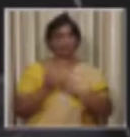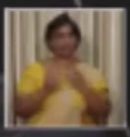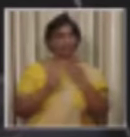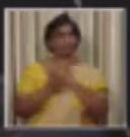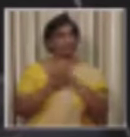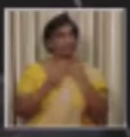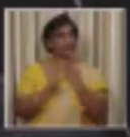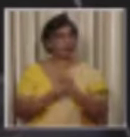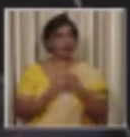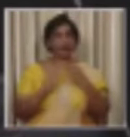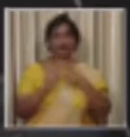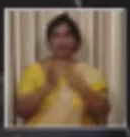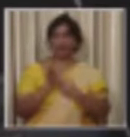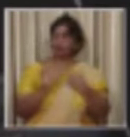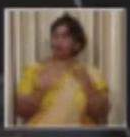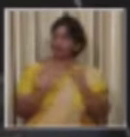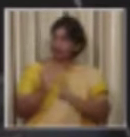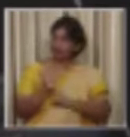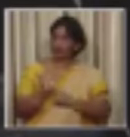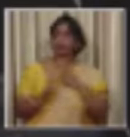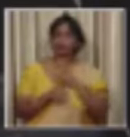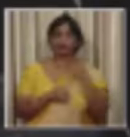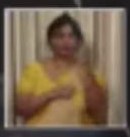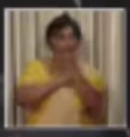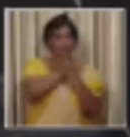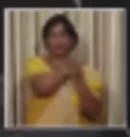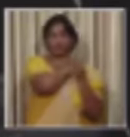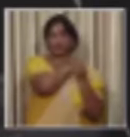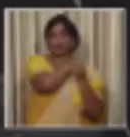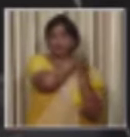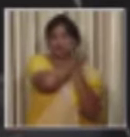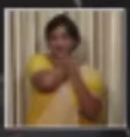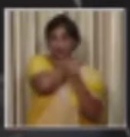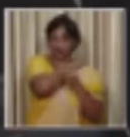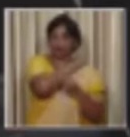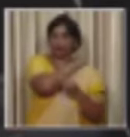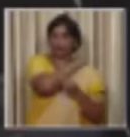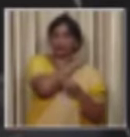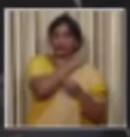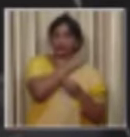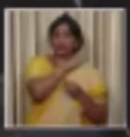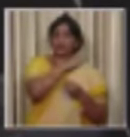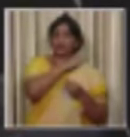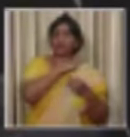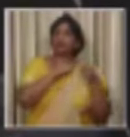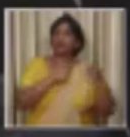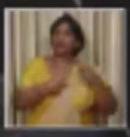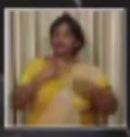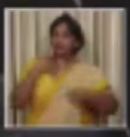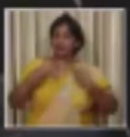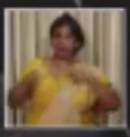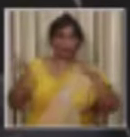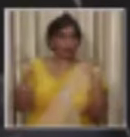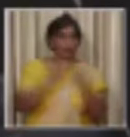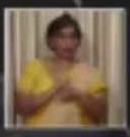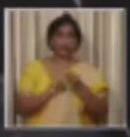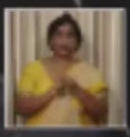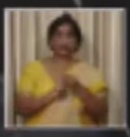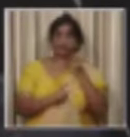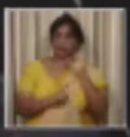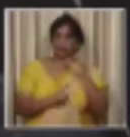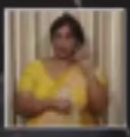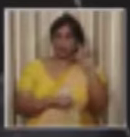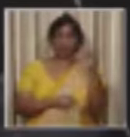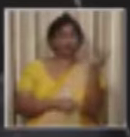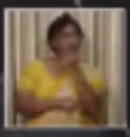රශීම්, එරාන් වික්‍රමරත්න කියන අපේ ආර්ථික කමිටුවේ 3 දෙනාත් එක්ක. හැබැයි මේ විවාදයෙන් පලා ගිහිල්ලා ජනාධිපතිව අපේක්ෂකව